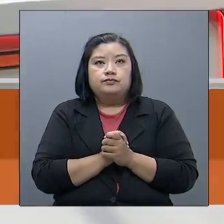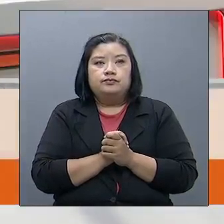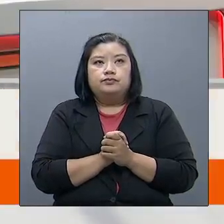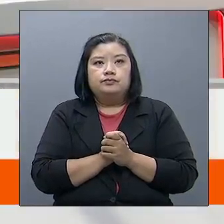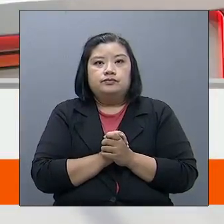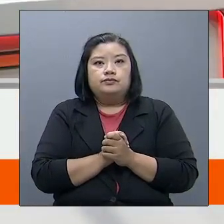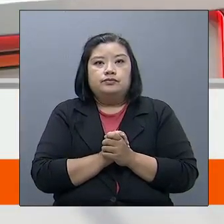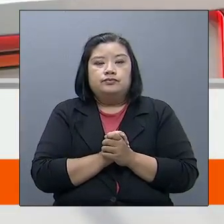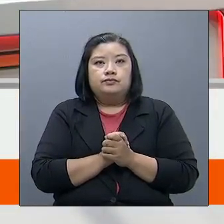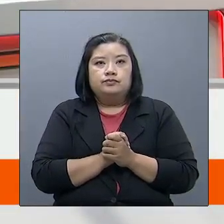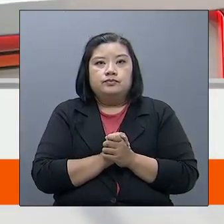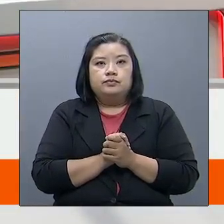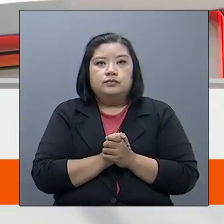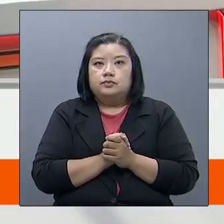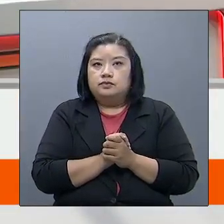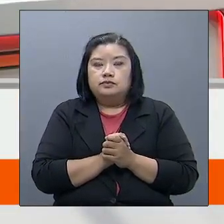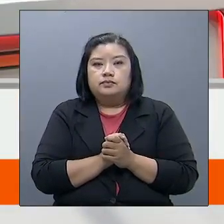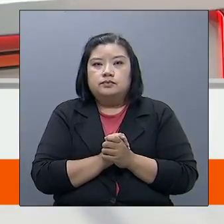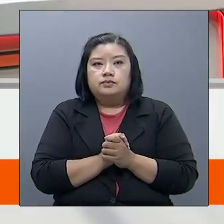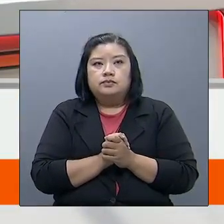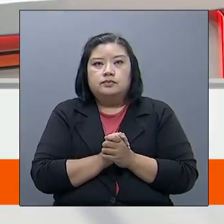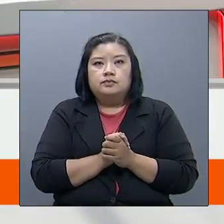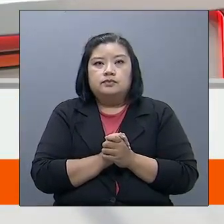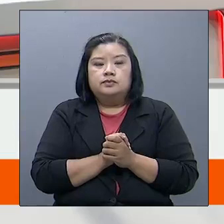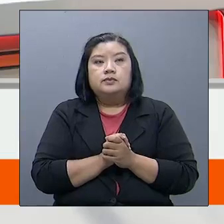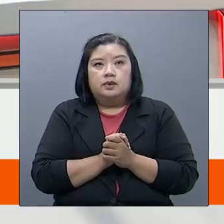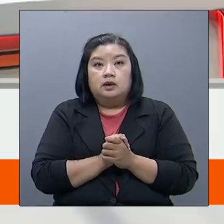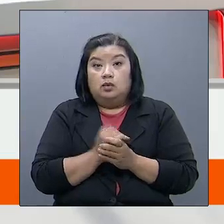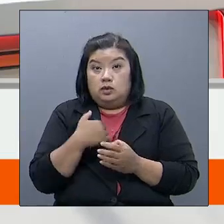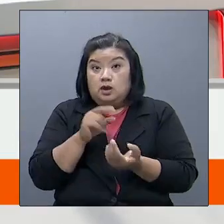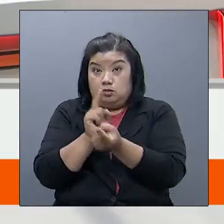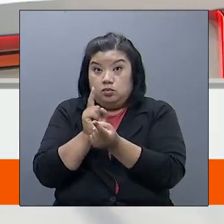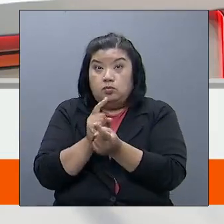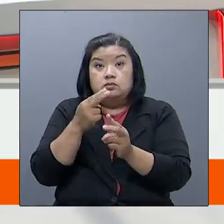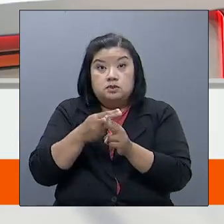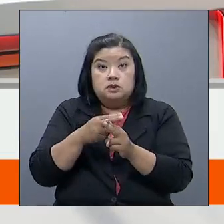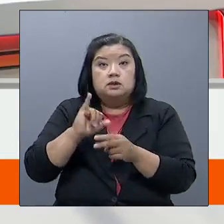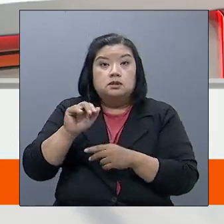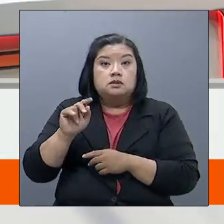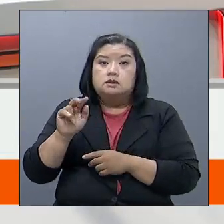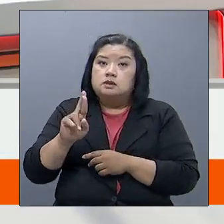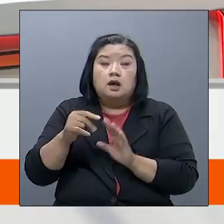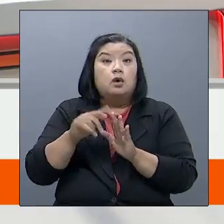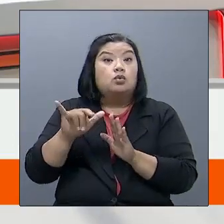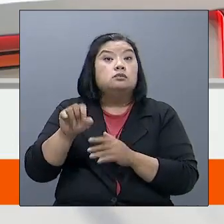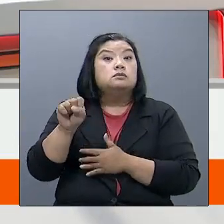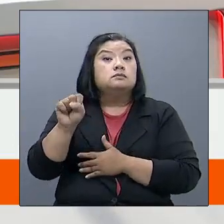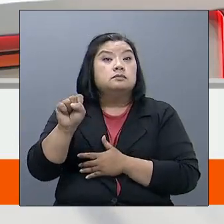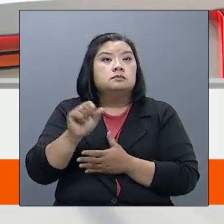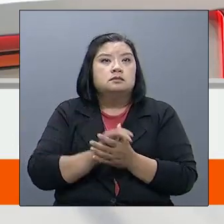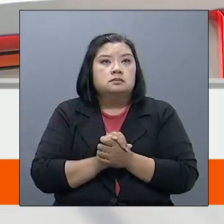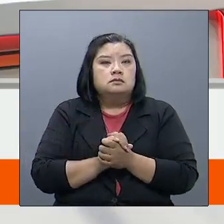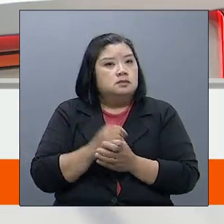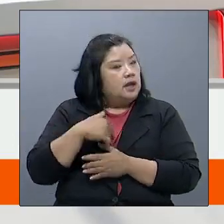ครับ คุณอภิชาติตามรายงานข่าวก็คือเดี๋ยววันนี้จะไปพบกับพลตำรวจตรีจรุลเกียรติปานแก้วด้วยจะมีการมอบหลักฐานเพิ่มเติมอะไรหรือเปล่